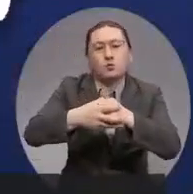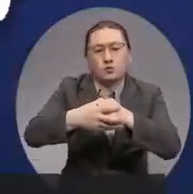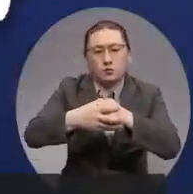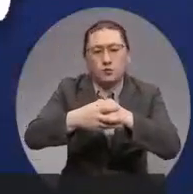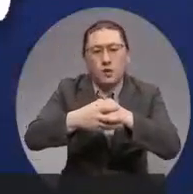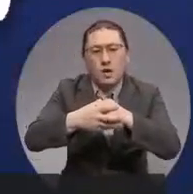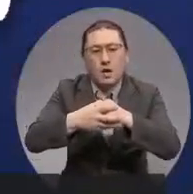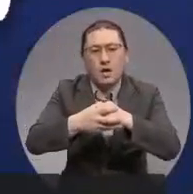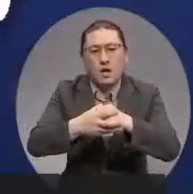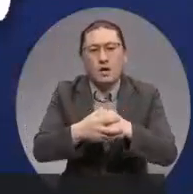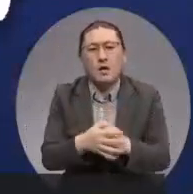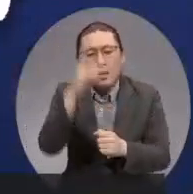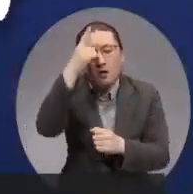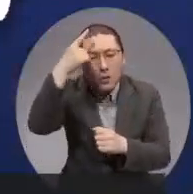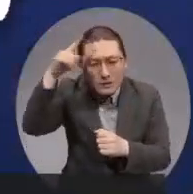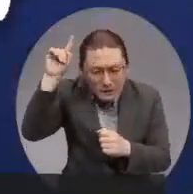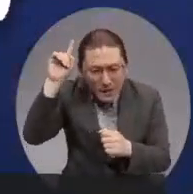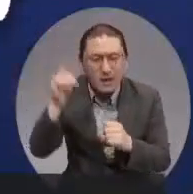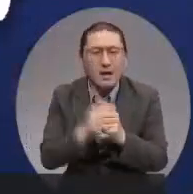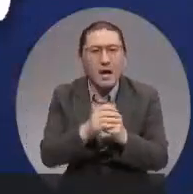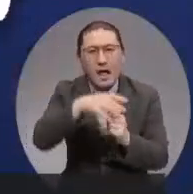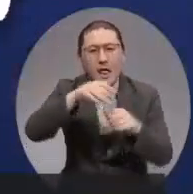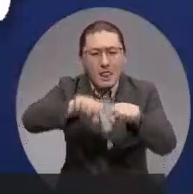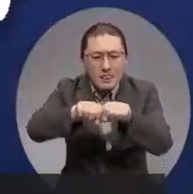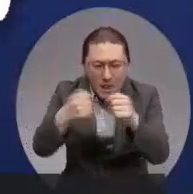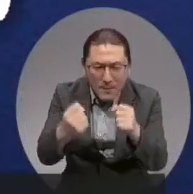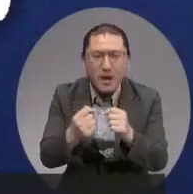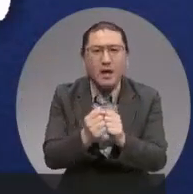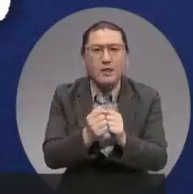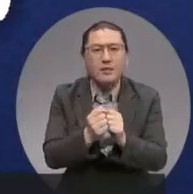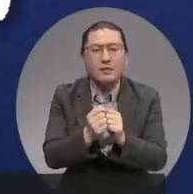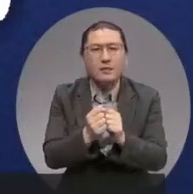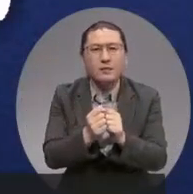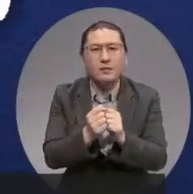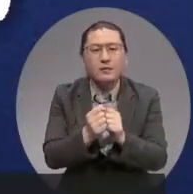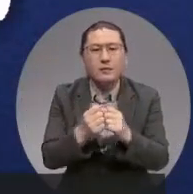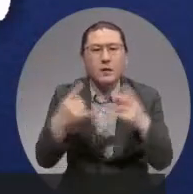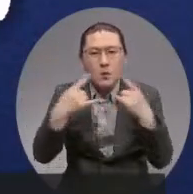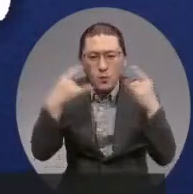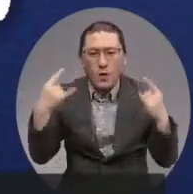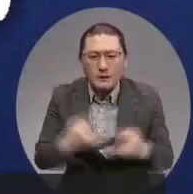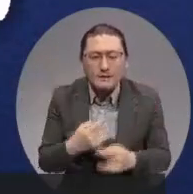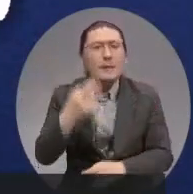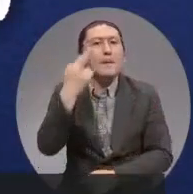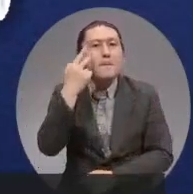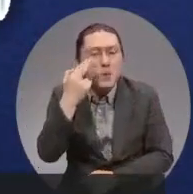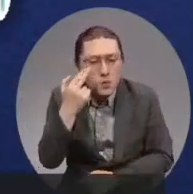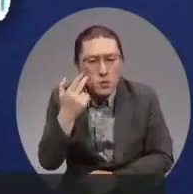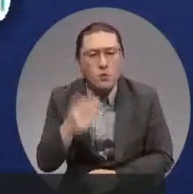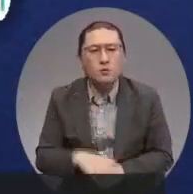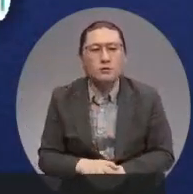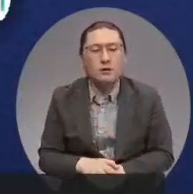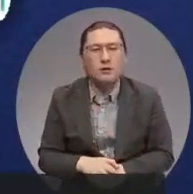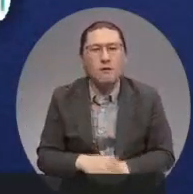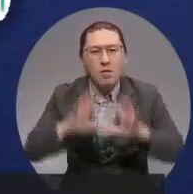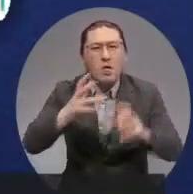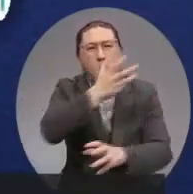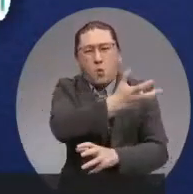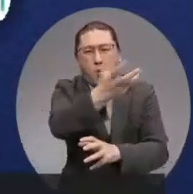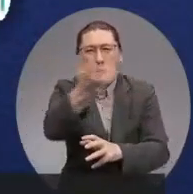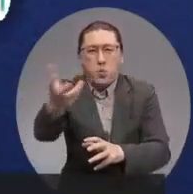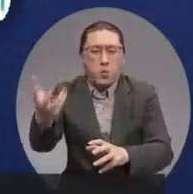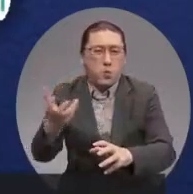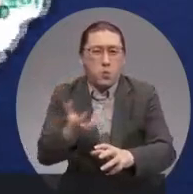수박은 러시아 배는 대만으로 쌀과 들기름은 프랑스로 버섯은 미국과 독일 호주 등 수출 대상 국가만